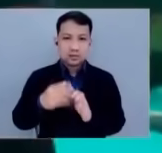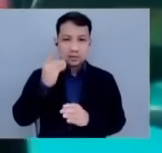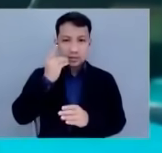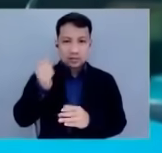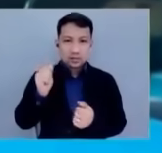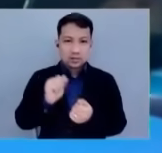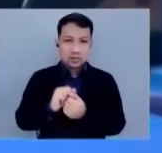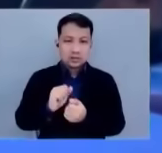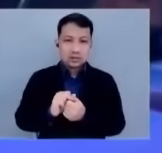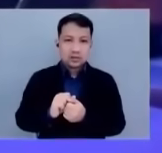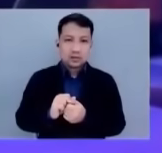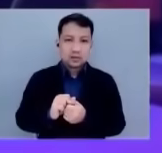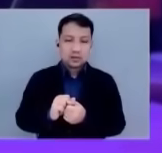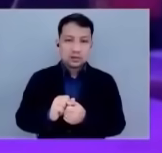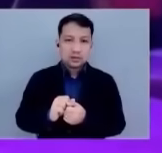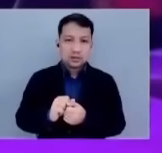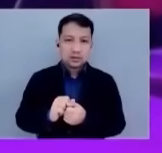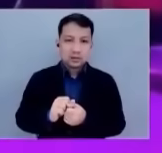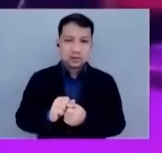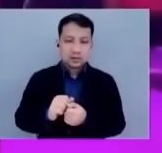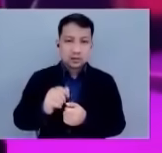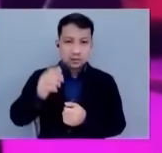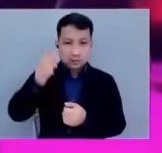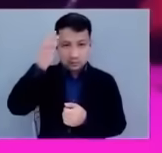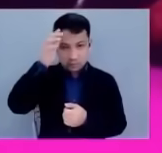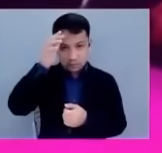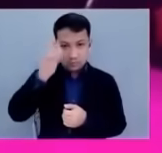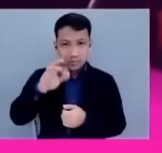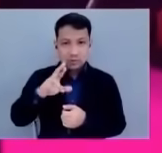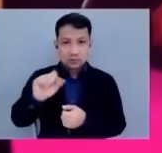ang kanyang Papa Romel at Tito Robin.